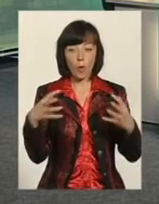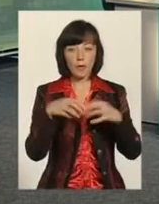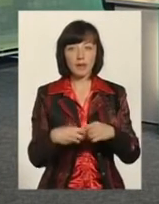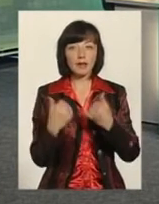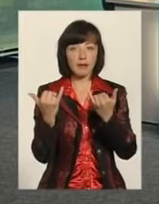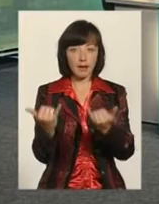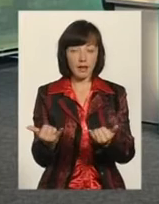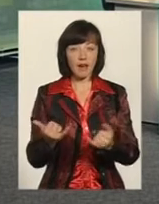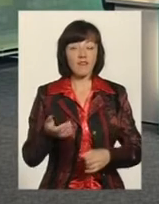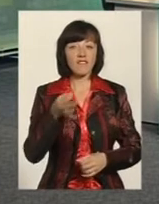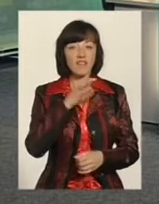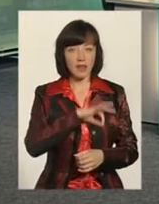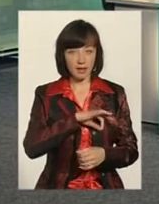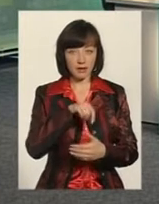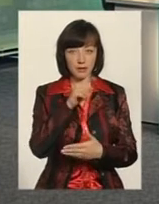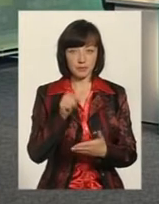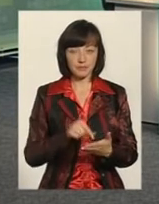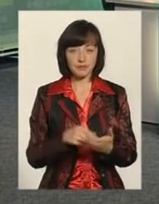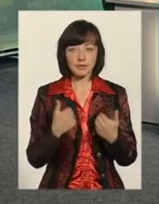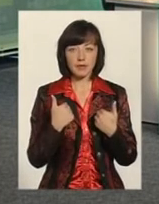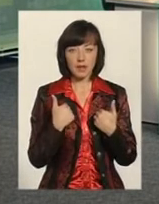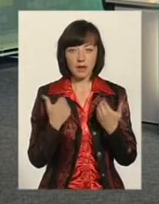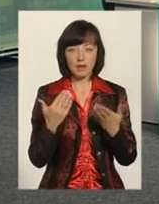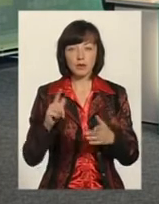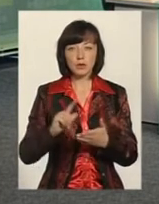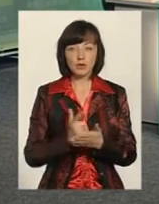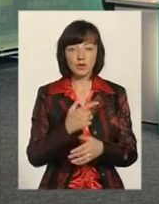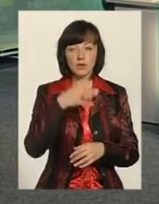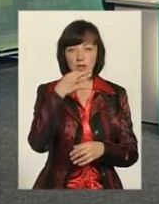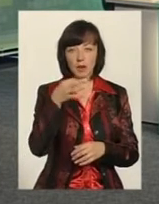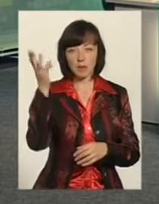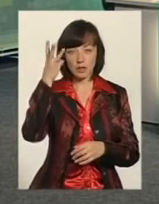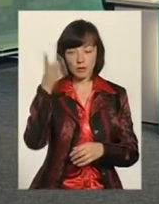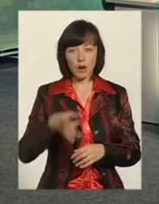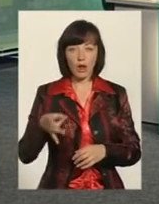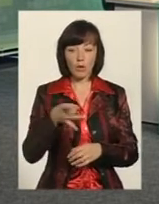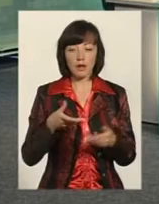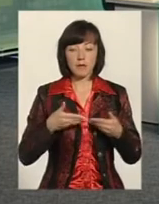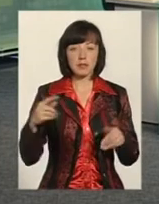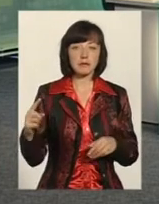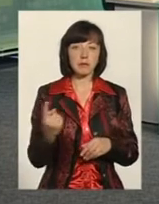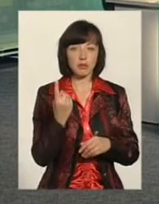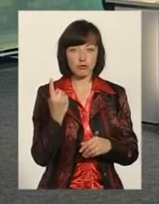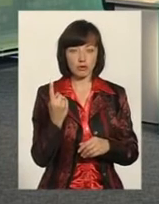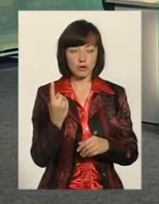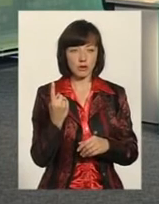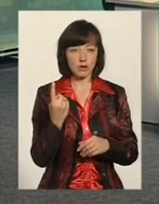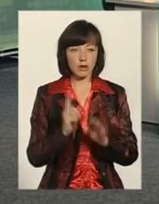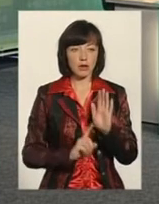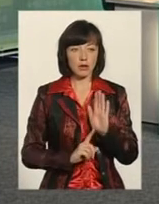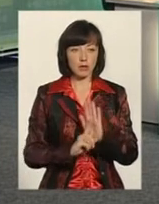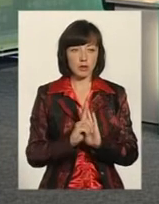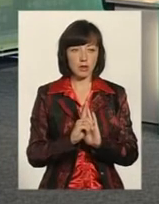вигідне? Ну, я вам зауважу, що в Хмельницькому районі ми одні з перших почали